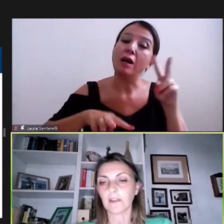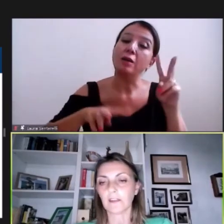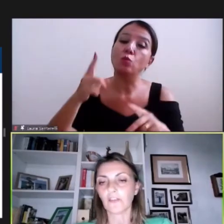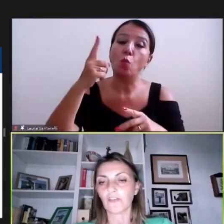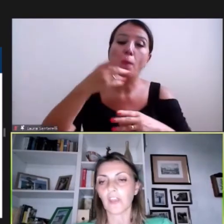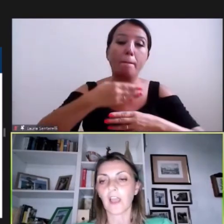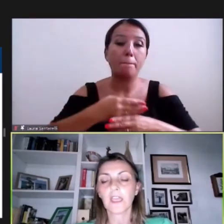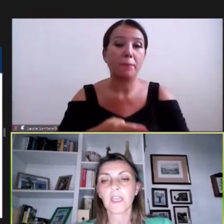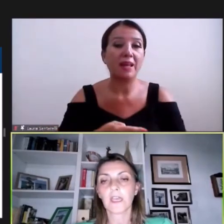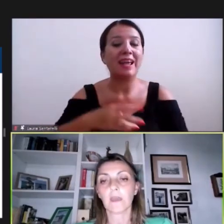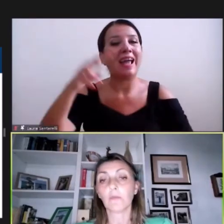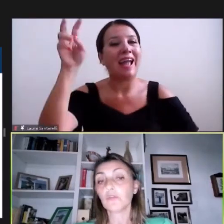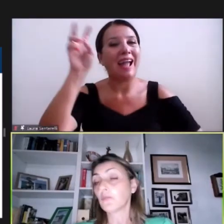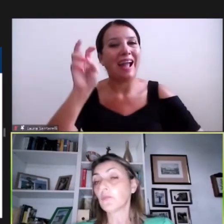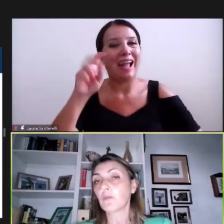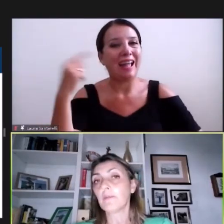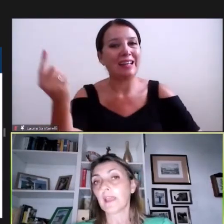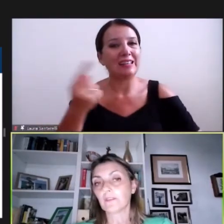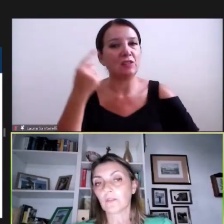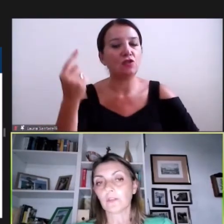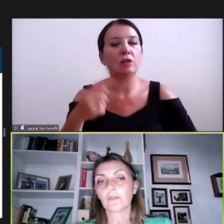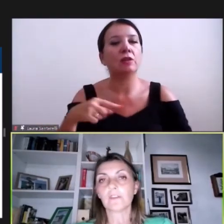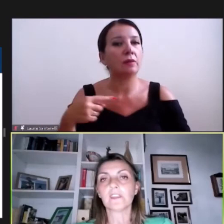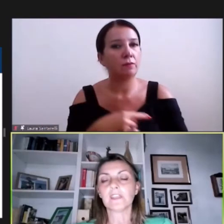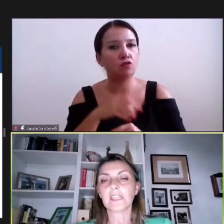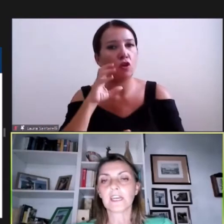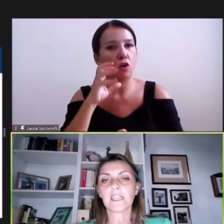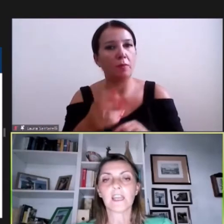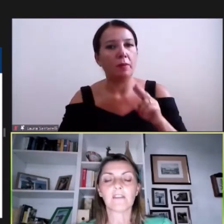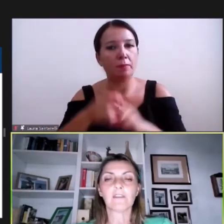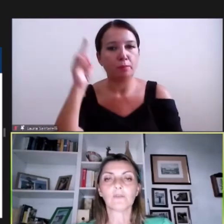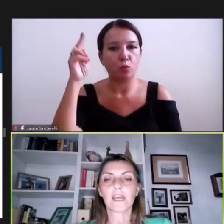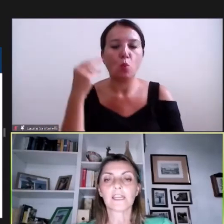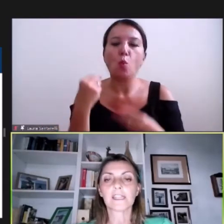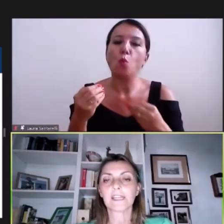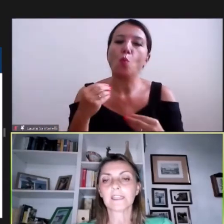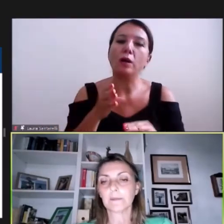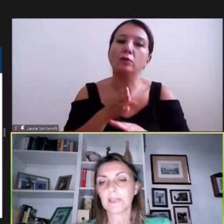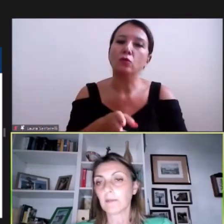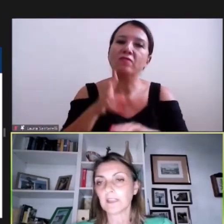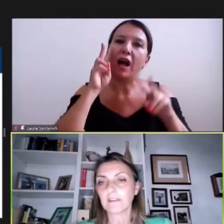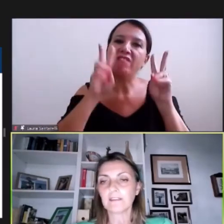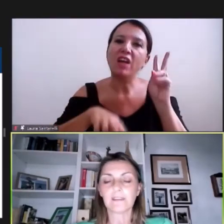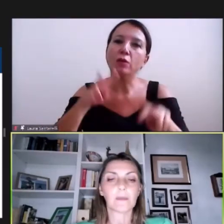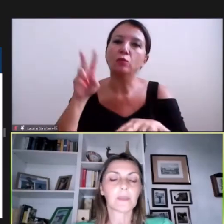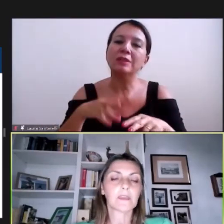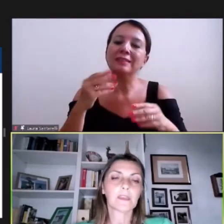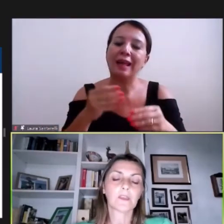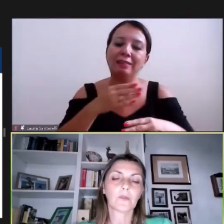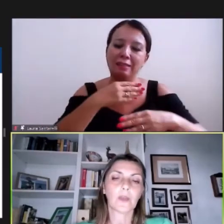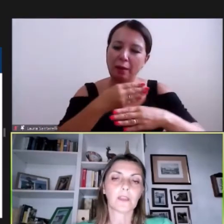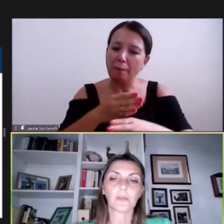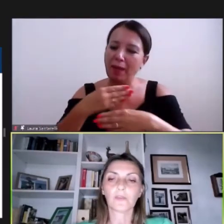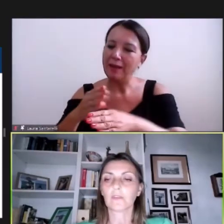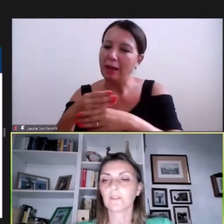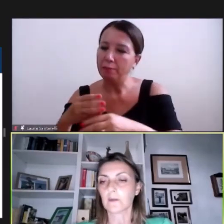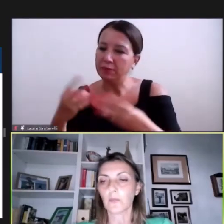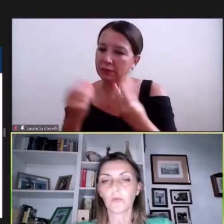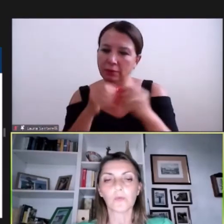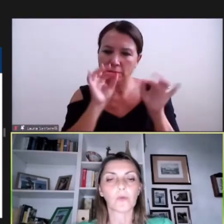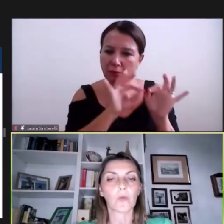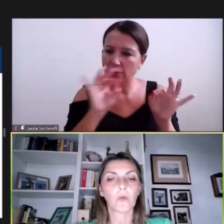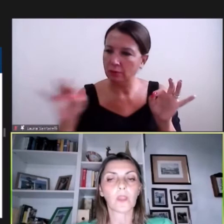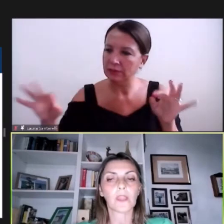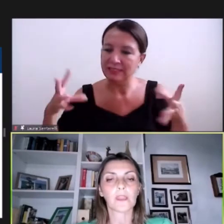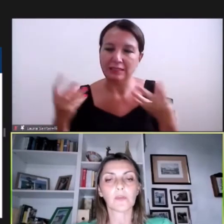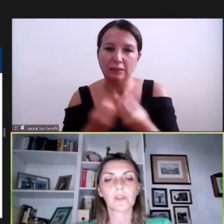che è l'energia. È molto più complesso quando si deve andare a valutare tanti parametri insieme, quali possono essere